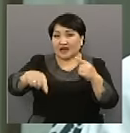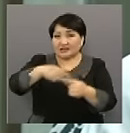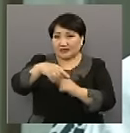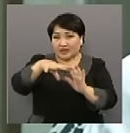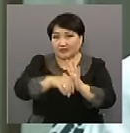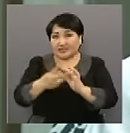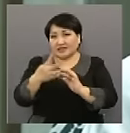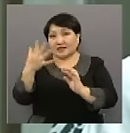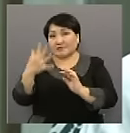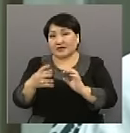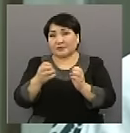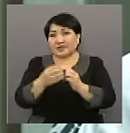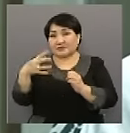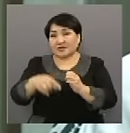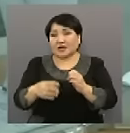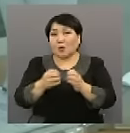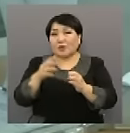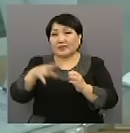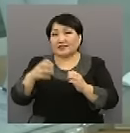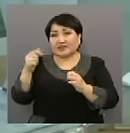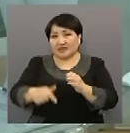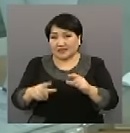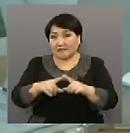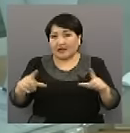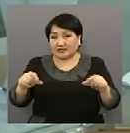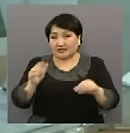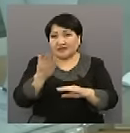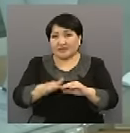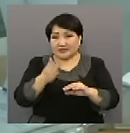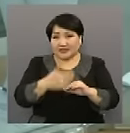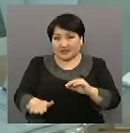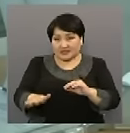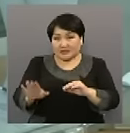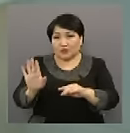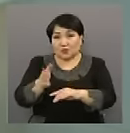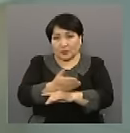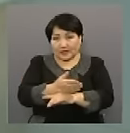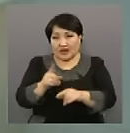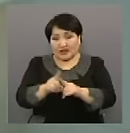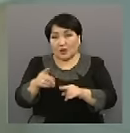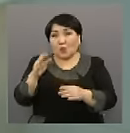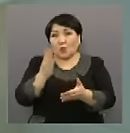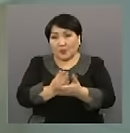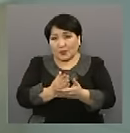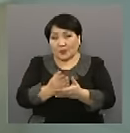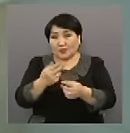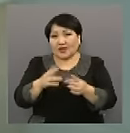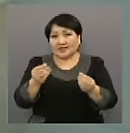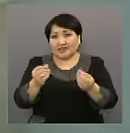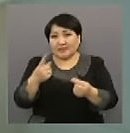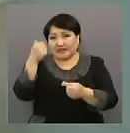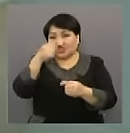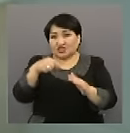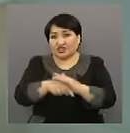2000, 5000, 10000 теңгелік банкноттардың біртіндеп қолданыстан шығарылатынын хабарлады. Ал қолданыстағы бұл ақшаларды бір жыл ішінде